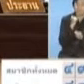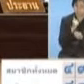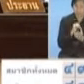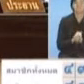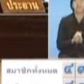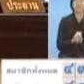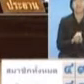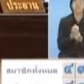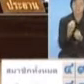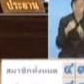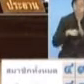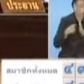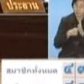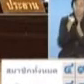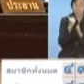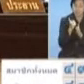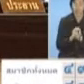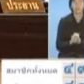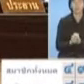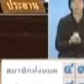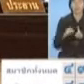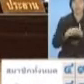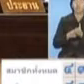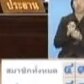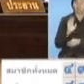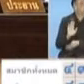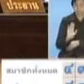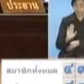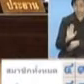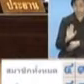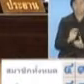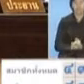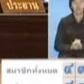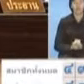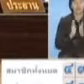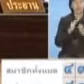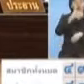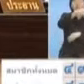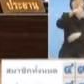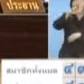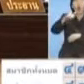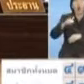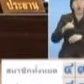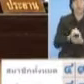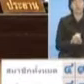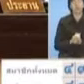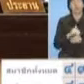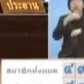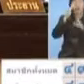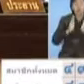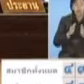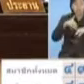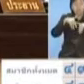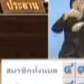แสดงเหตุผลท่านได้นะครับอันนั้นเป็นความเห็นของท่านแต่บุคคลภายนอกนะครับซึ่ง